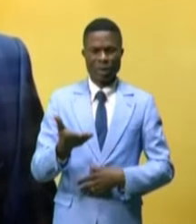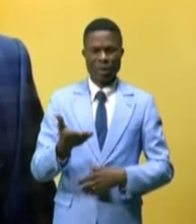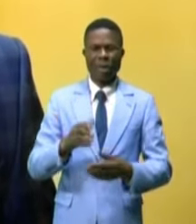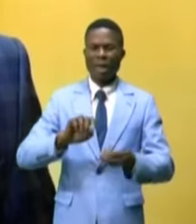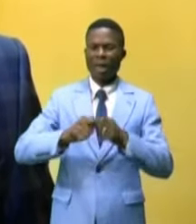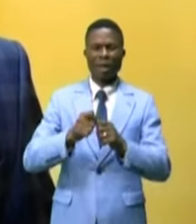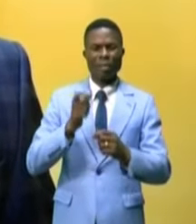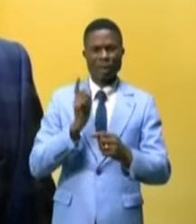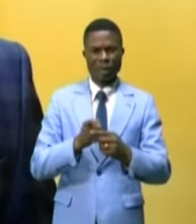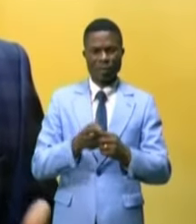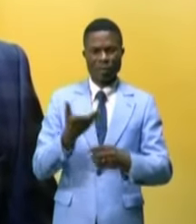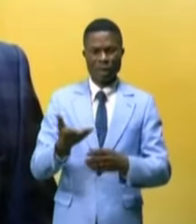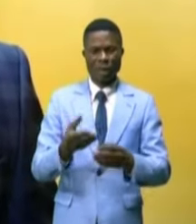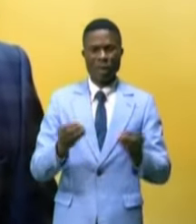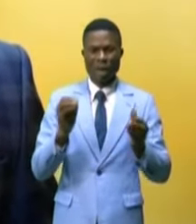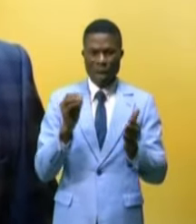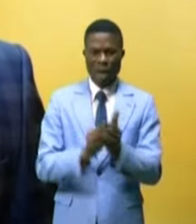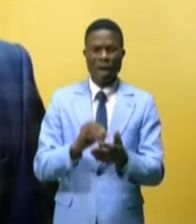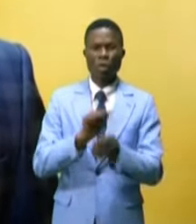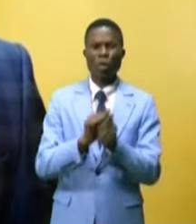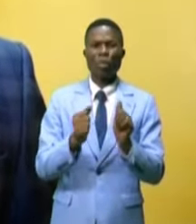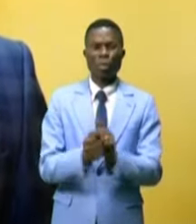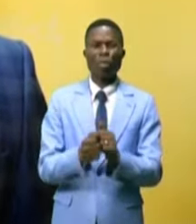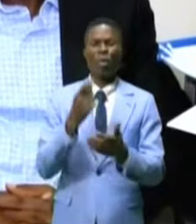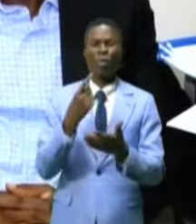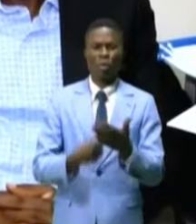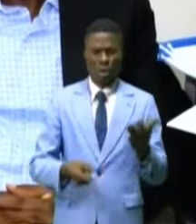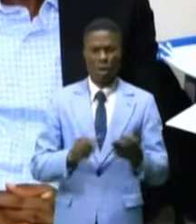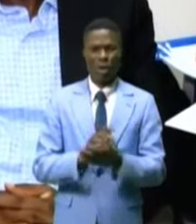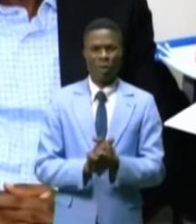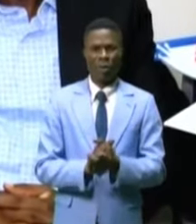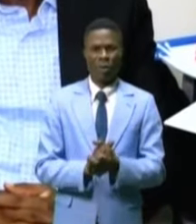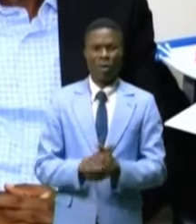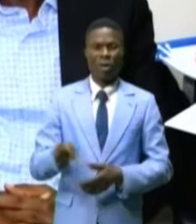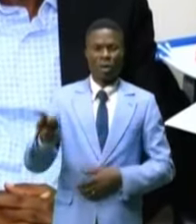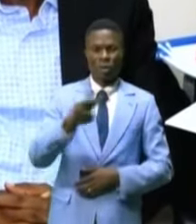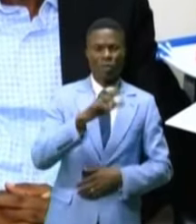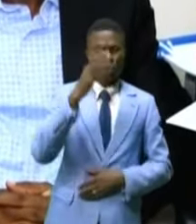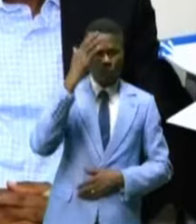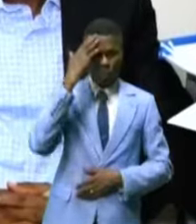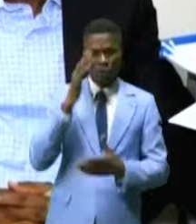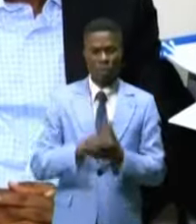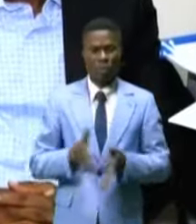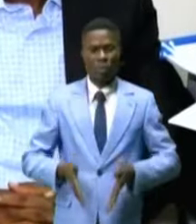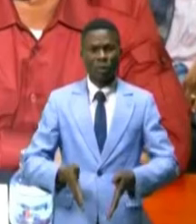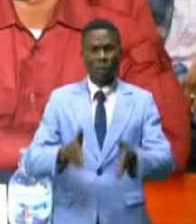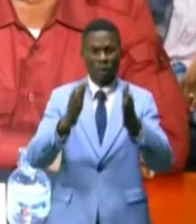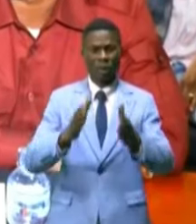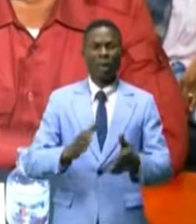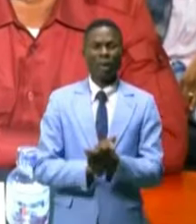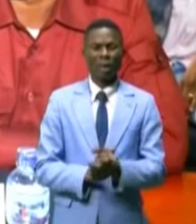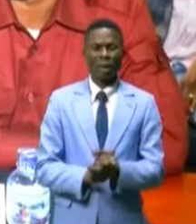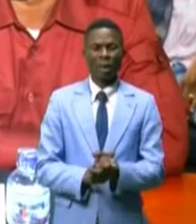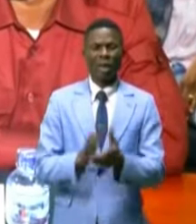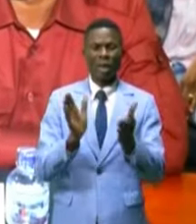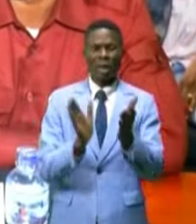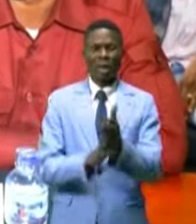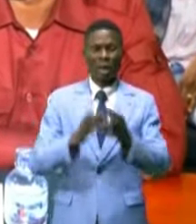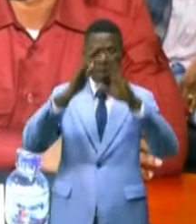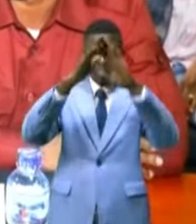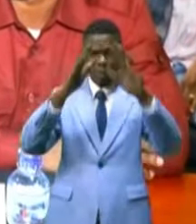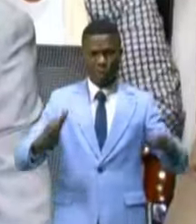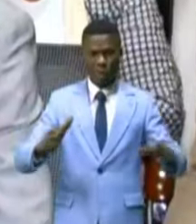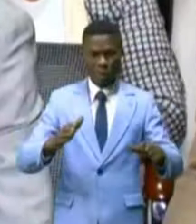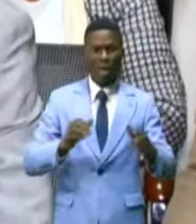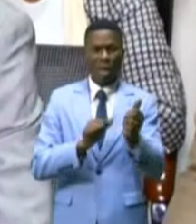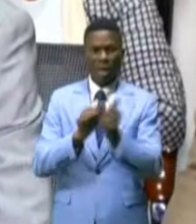l'entretenir. Un autre apport, c'est que, comme vous savez, la route de concession, comme elle